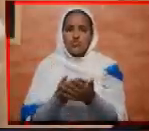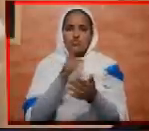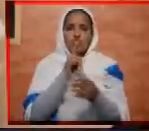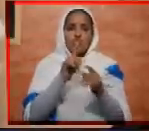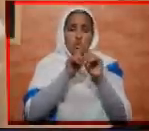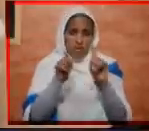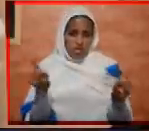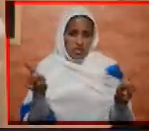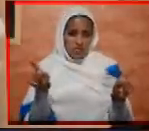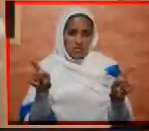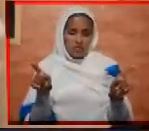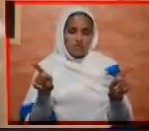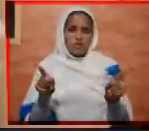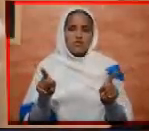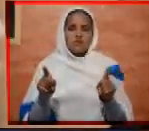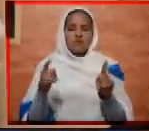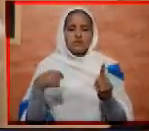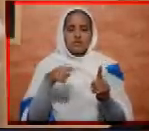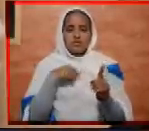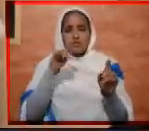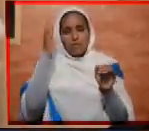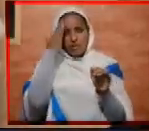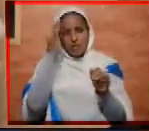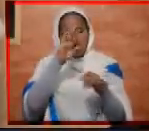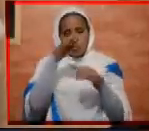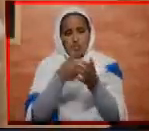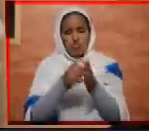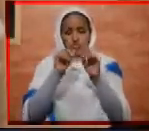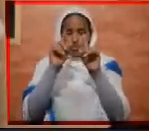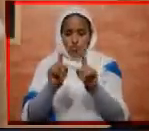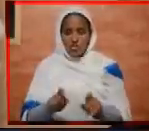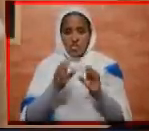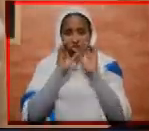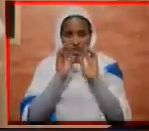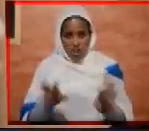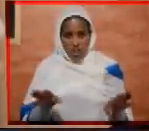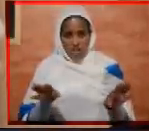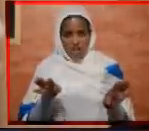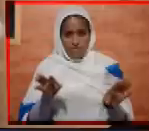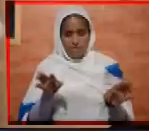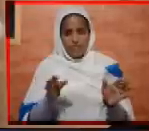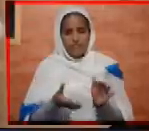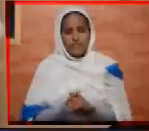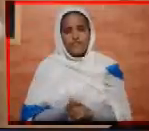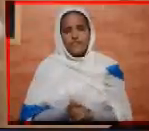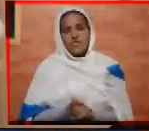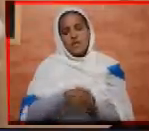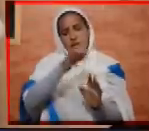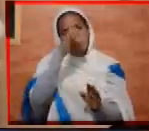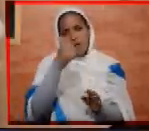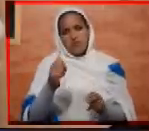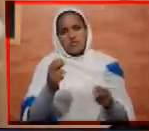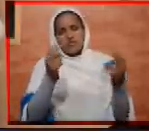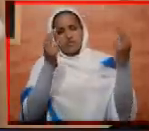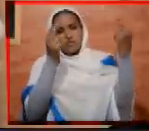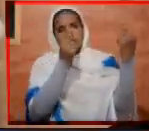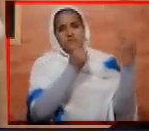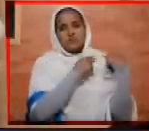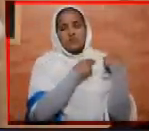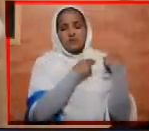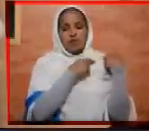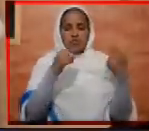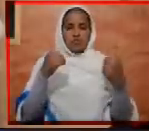እና ቁጥጥር ካለው ግን ትምህርት ክፍሉ እየሄደ የተማሪውን መምህሩን